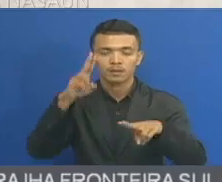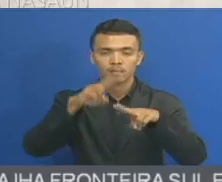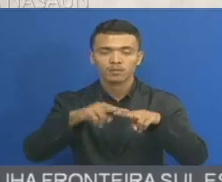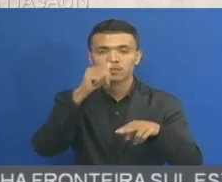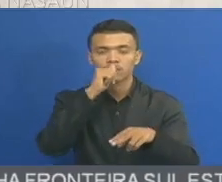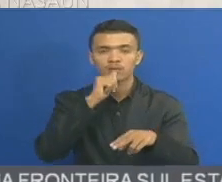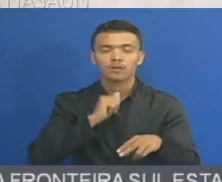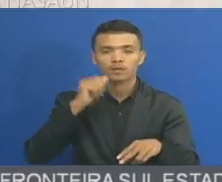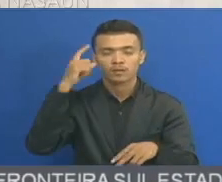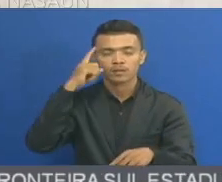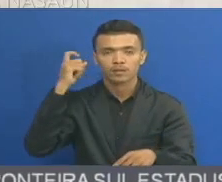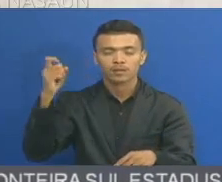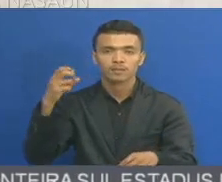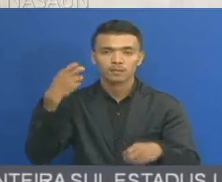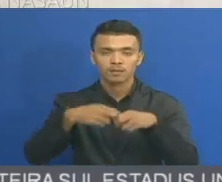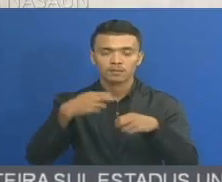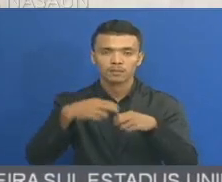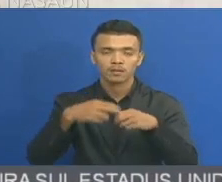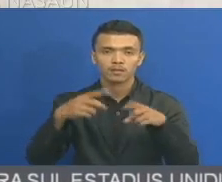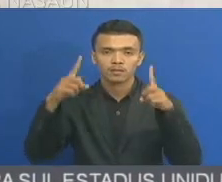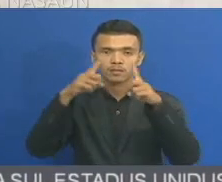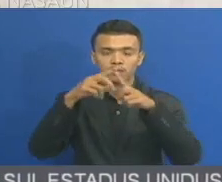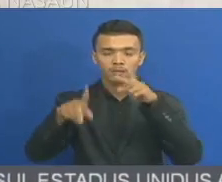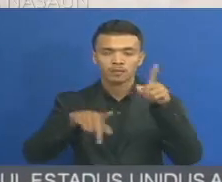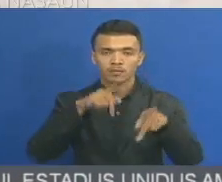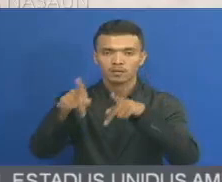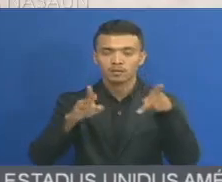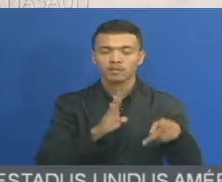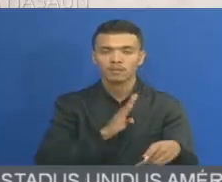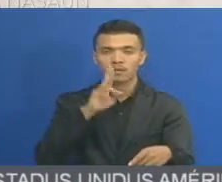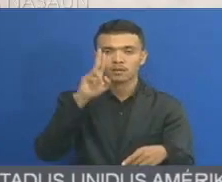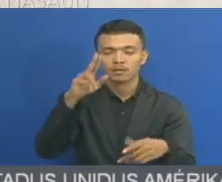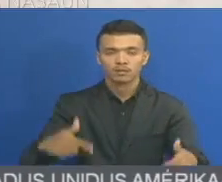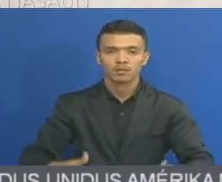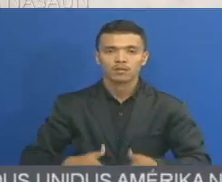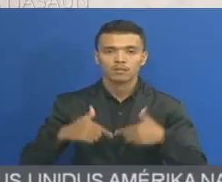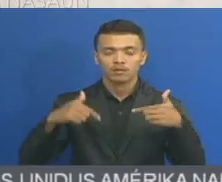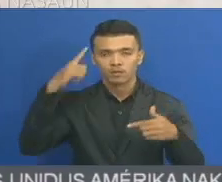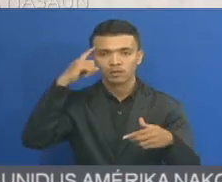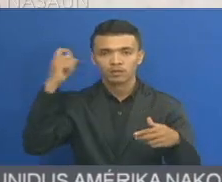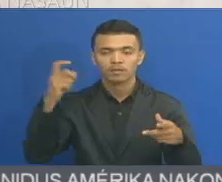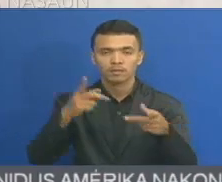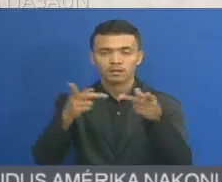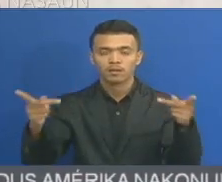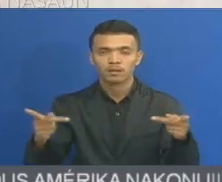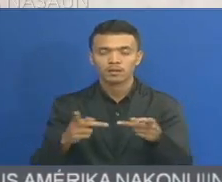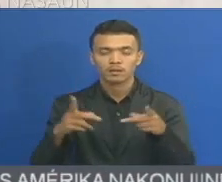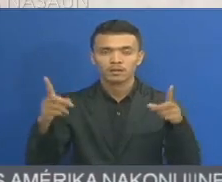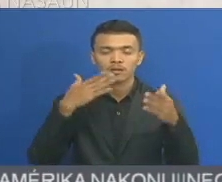tamba idane impacto te teves ba komunidade betano ni moris tamba area ne bane hansa sileiru bai